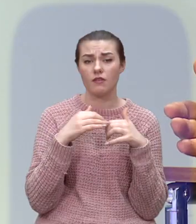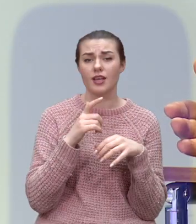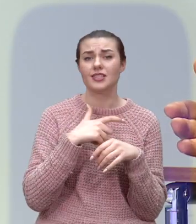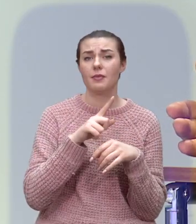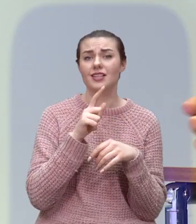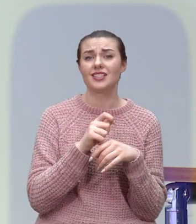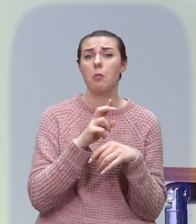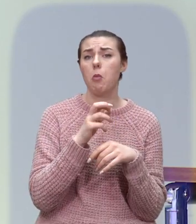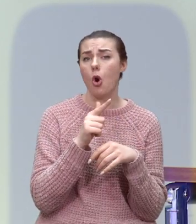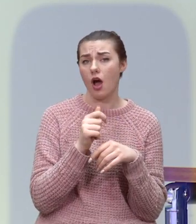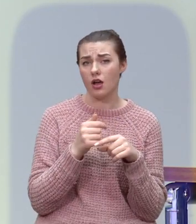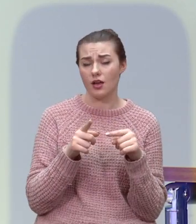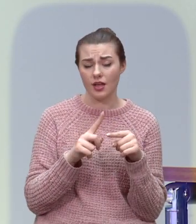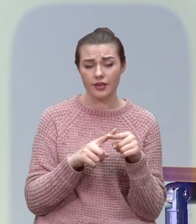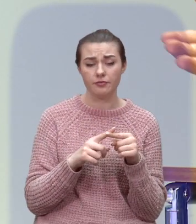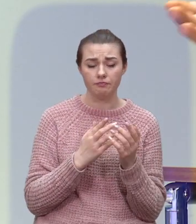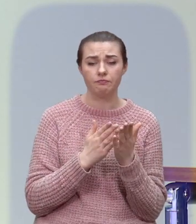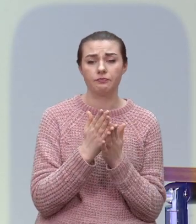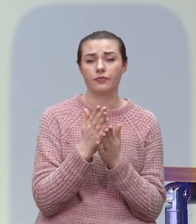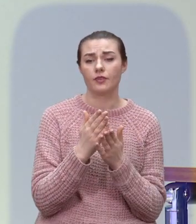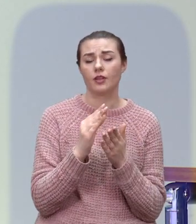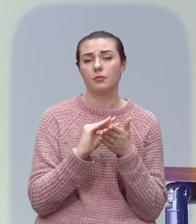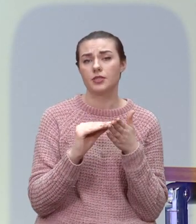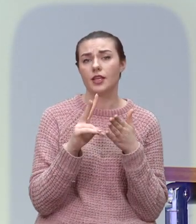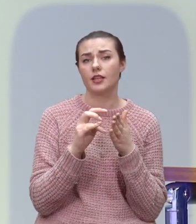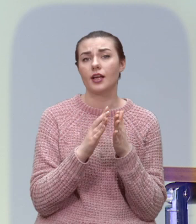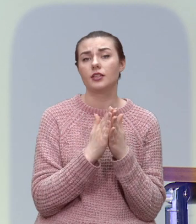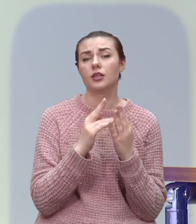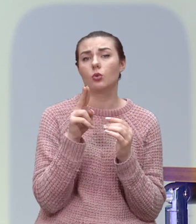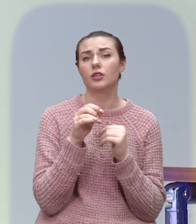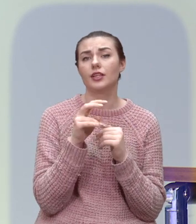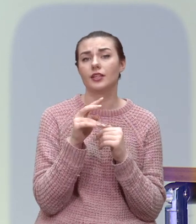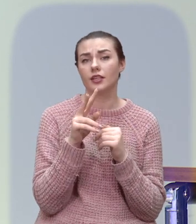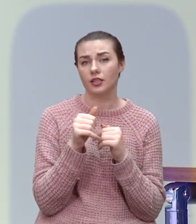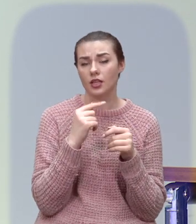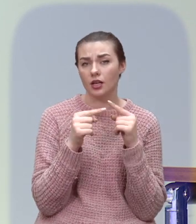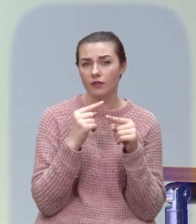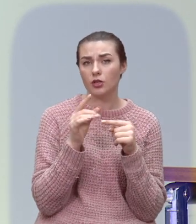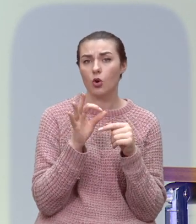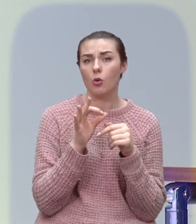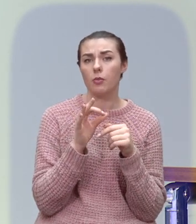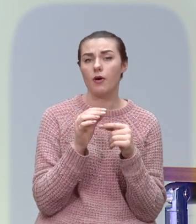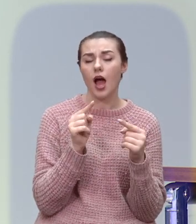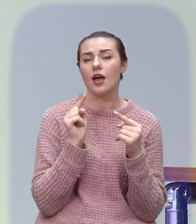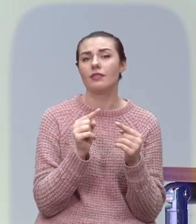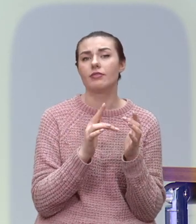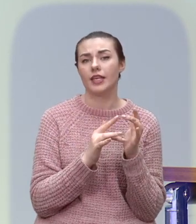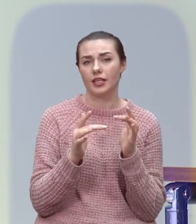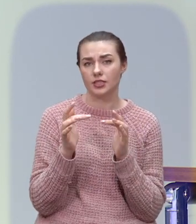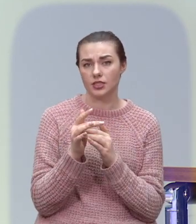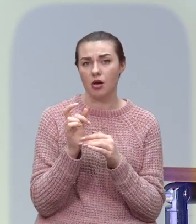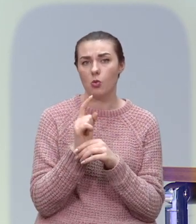себя за бога это как раз и прямое описание прямой посыл на книгу даниила упала на нее антихриста